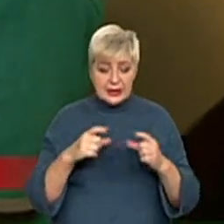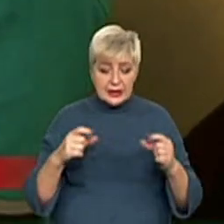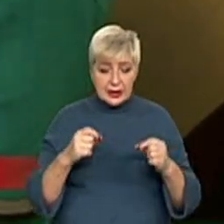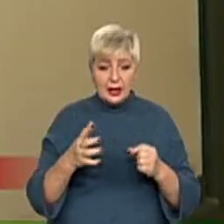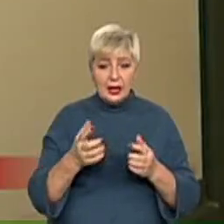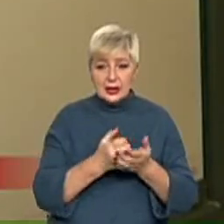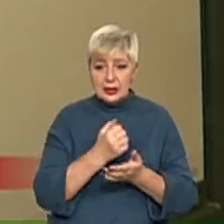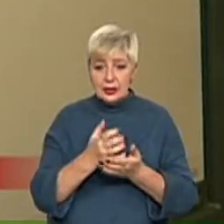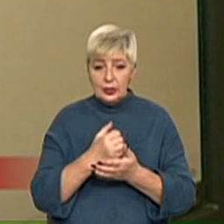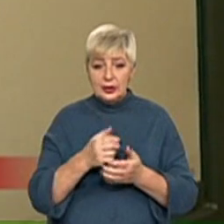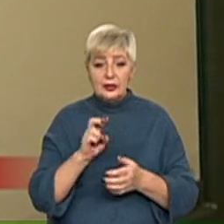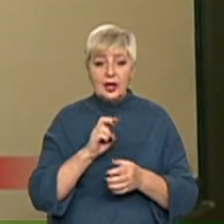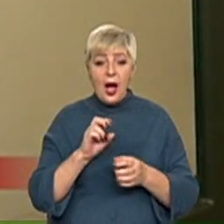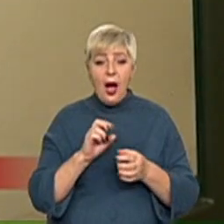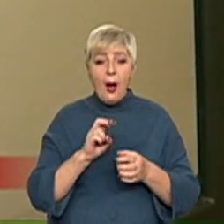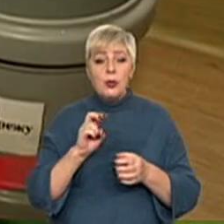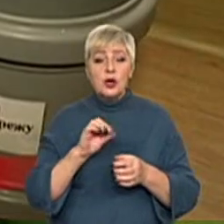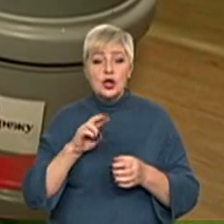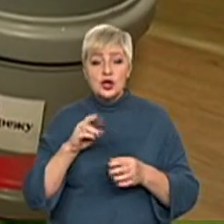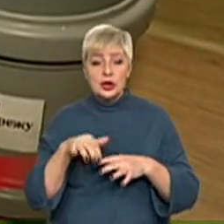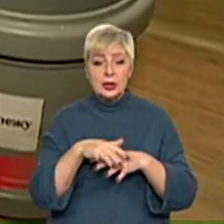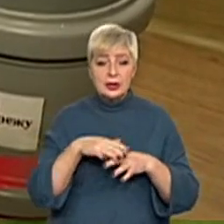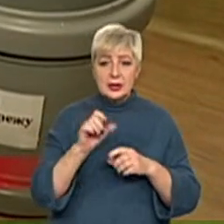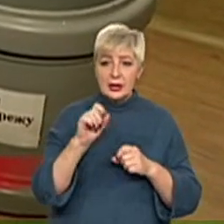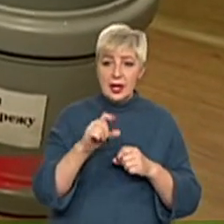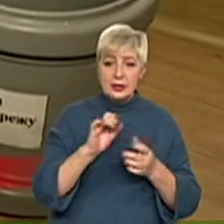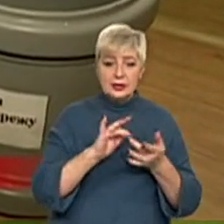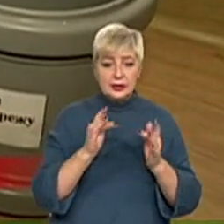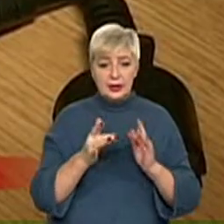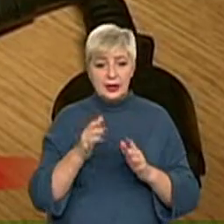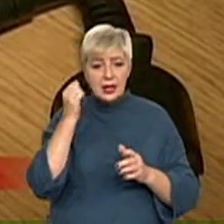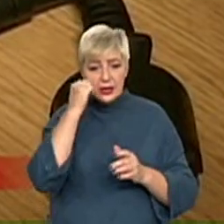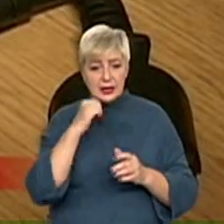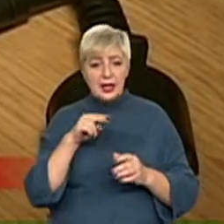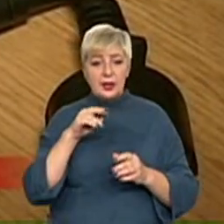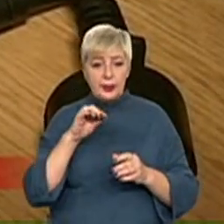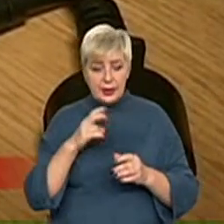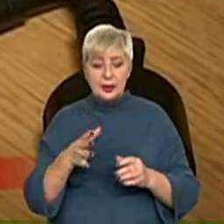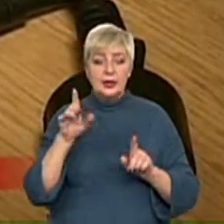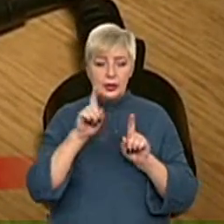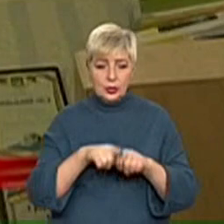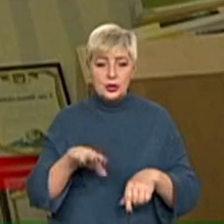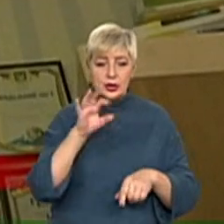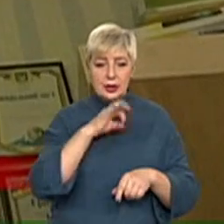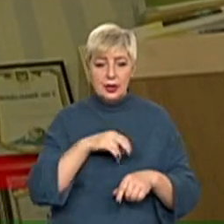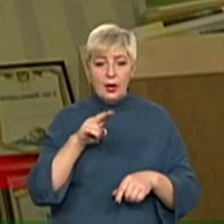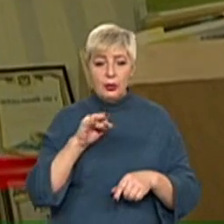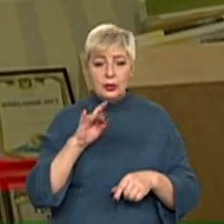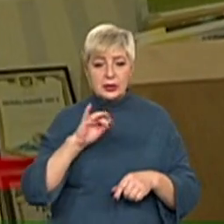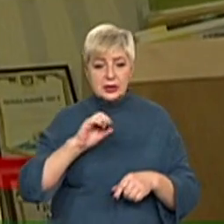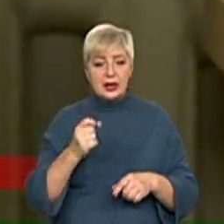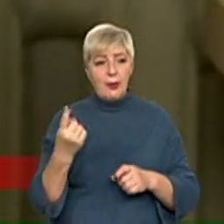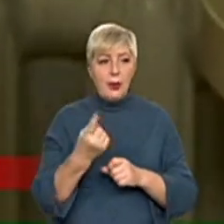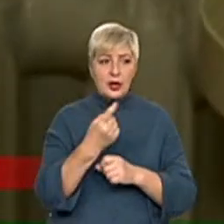на блошиних ринках та замовляв через інтернет. Старі прилади також стали у нагоді, зізнається пульсар – перший його